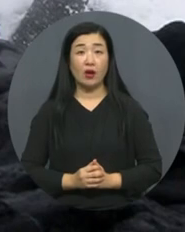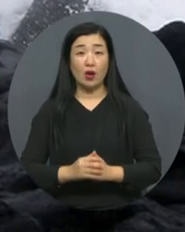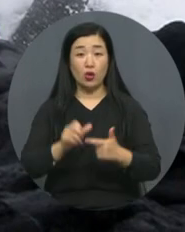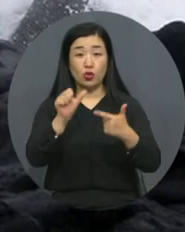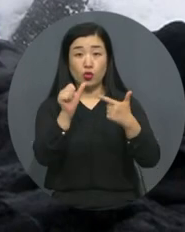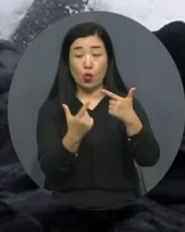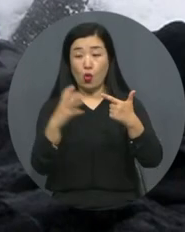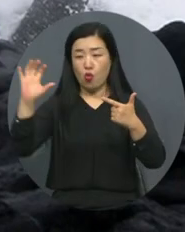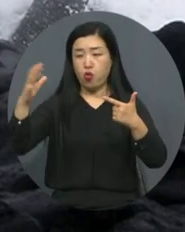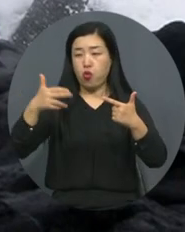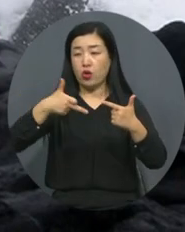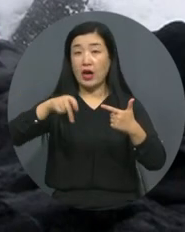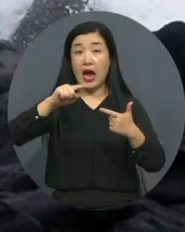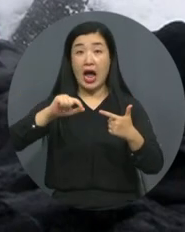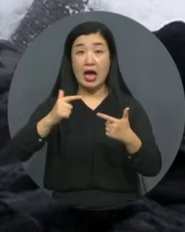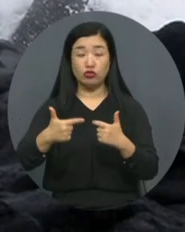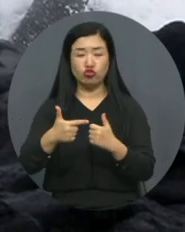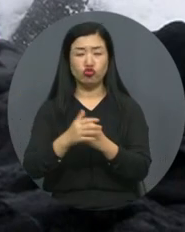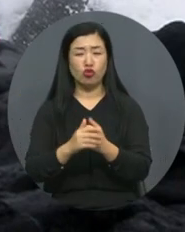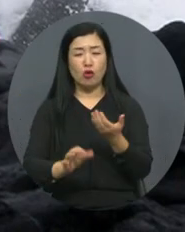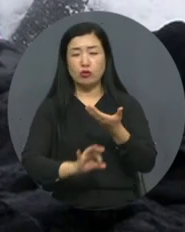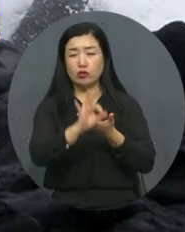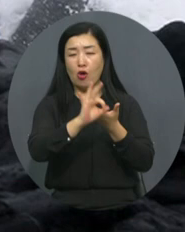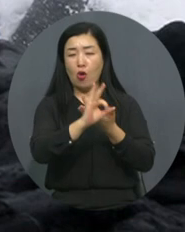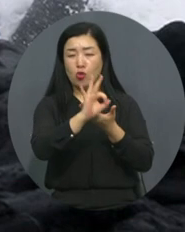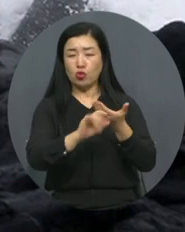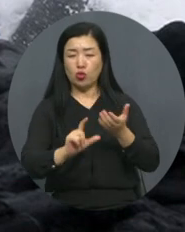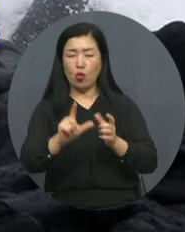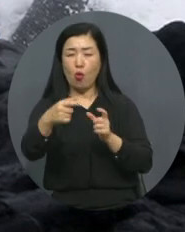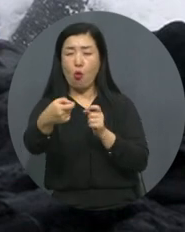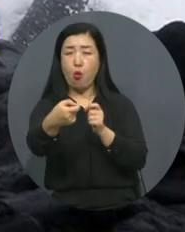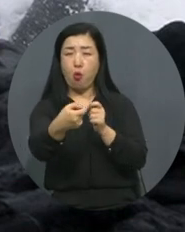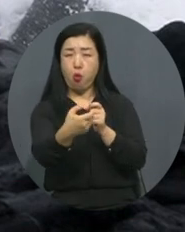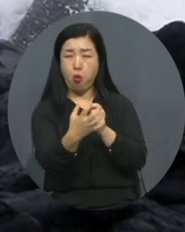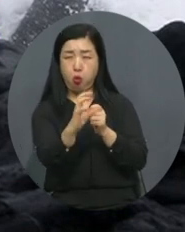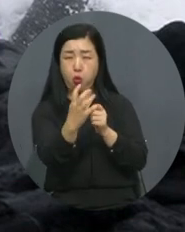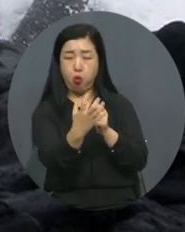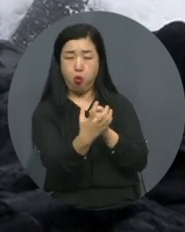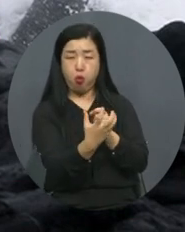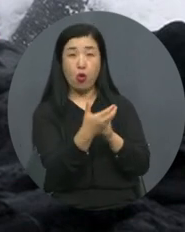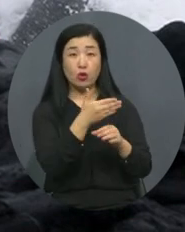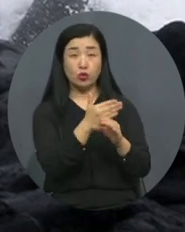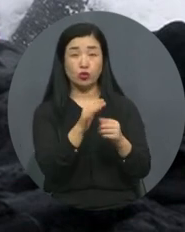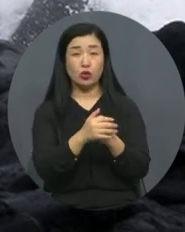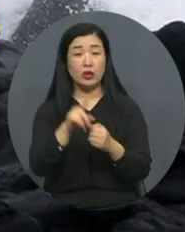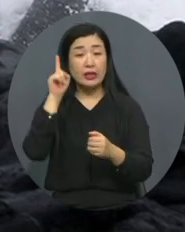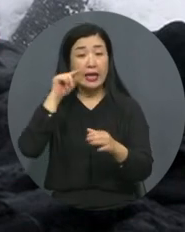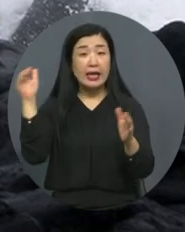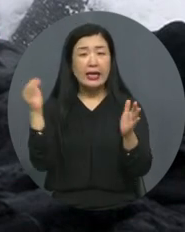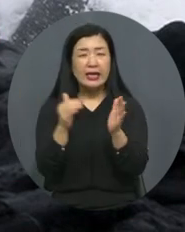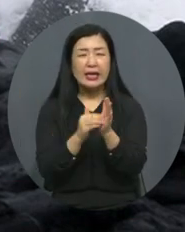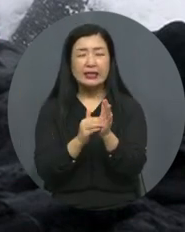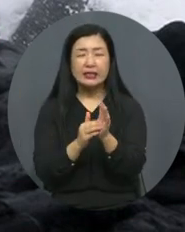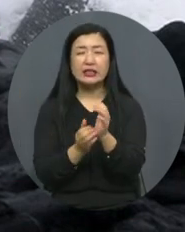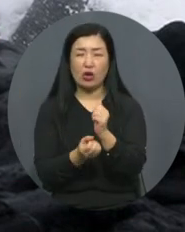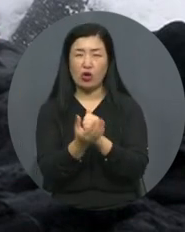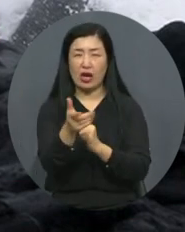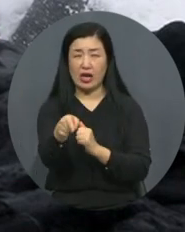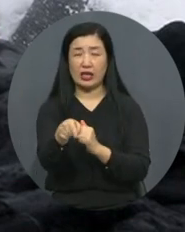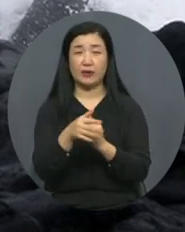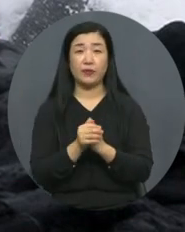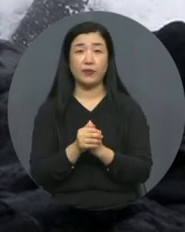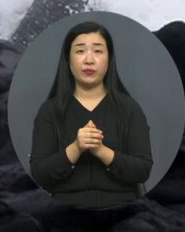6호 태풍 카논이 밤사이 제주도 성산부군 동쪽 바다로 다가오겠습니다 제주도는 내일까지 태풍의 영향을 받겠는데요